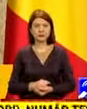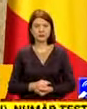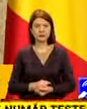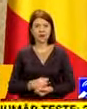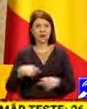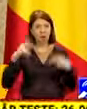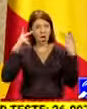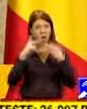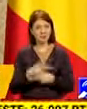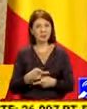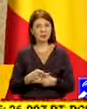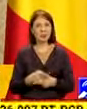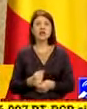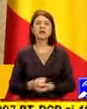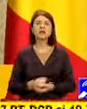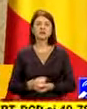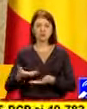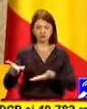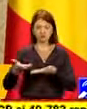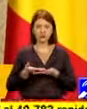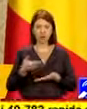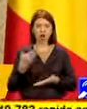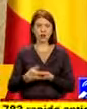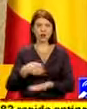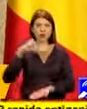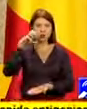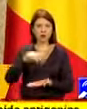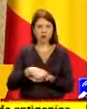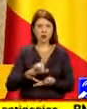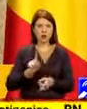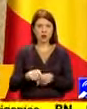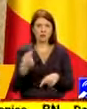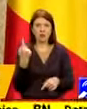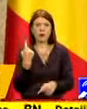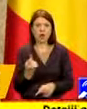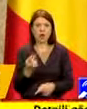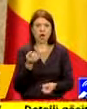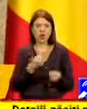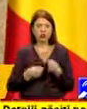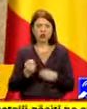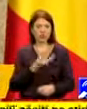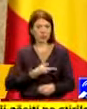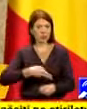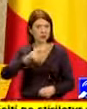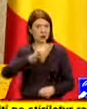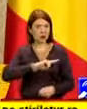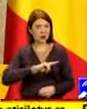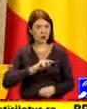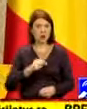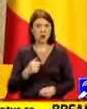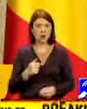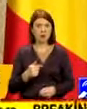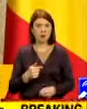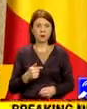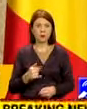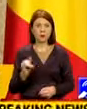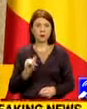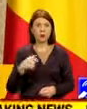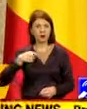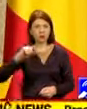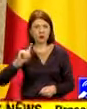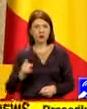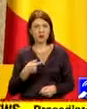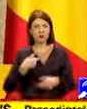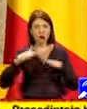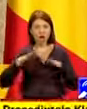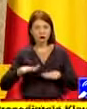Am înțeles încredințarea acestui mandat ca pe un gest de responsabilitate pe care trebuie să îl